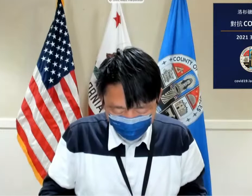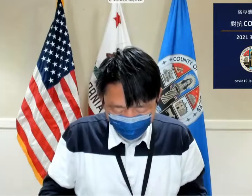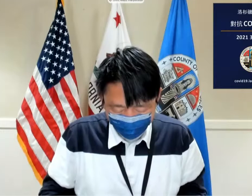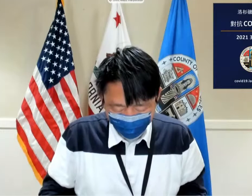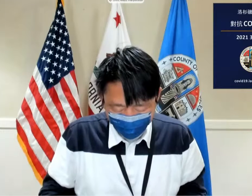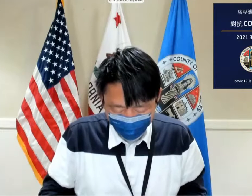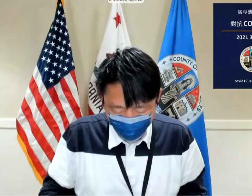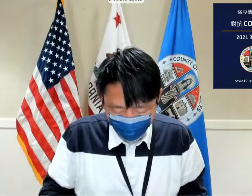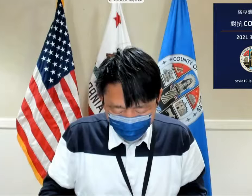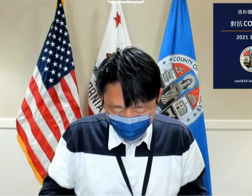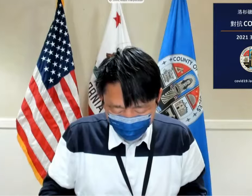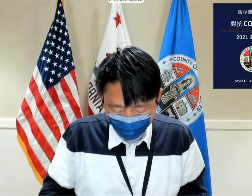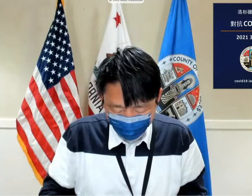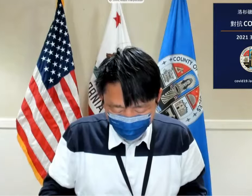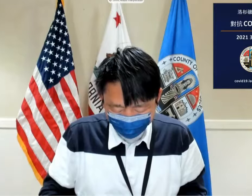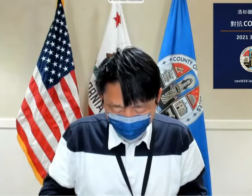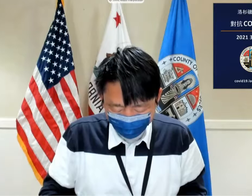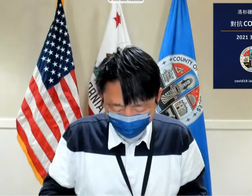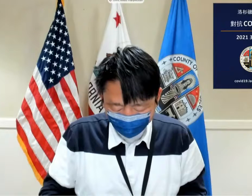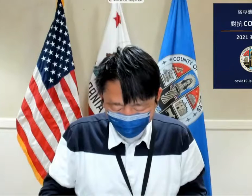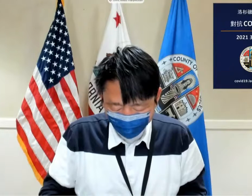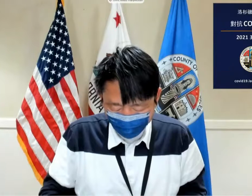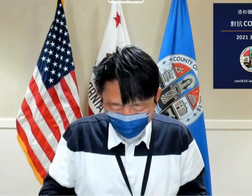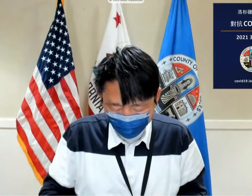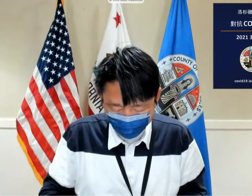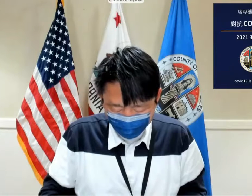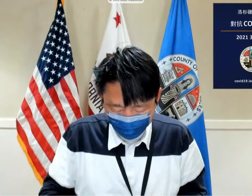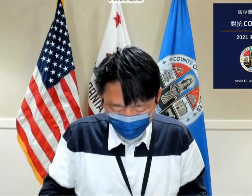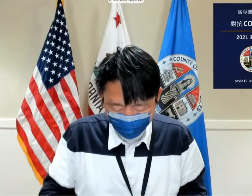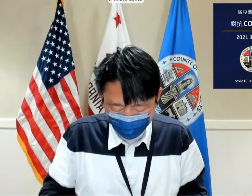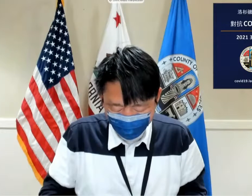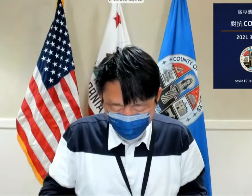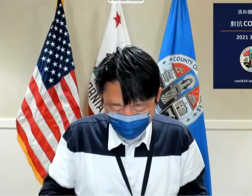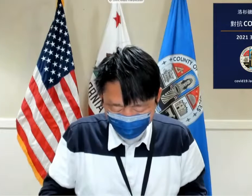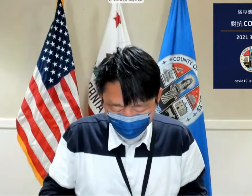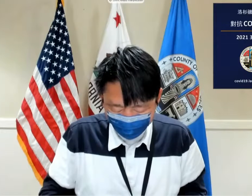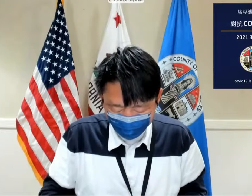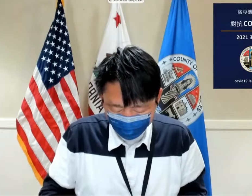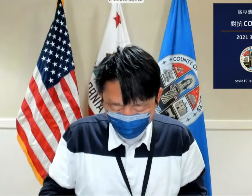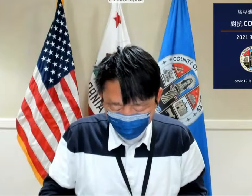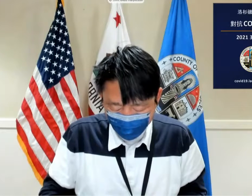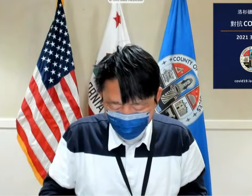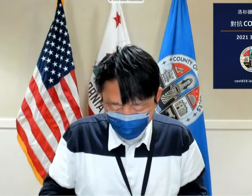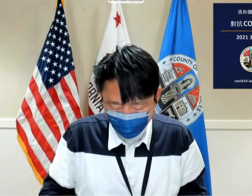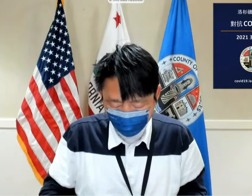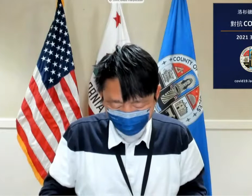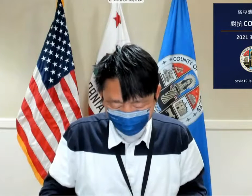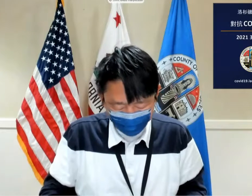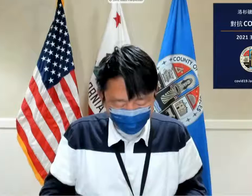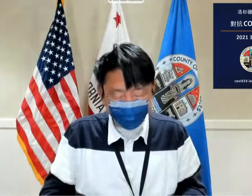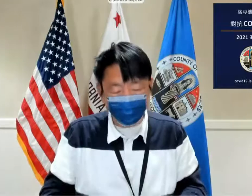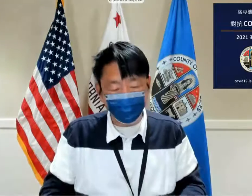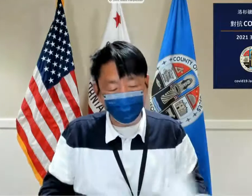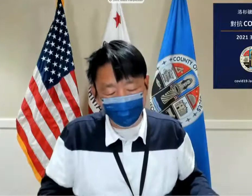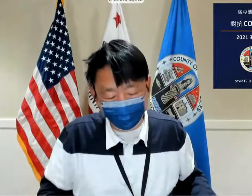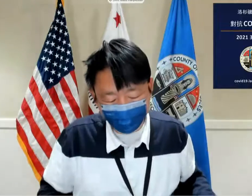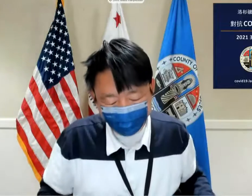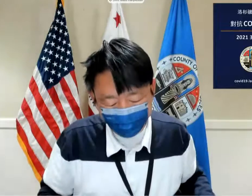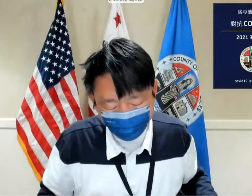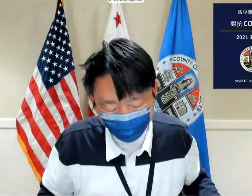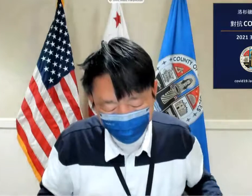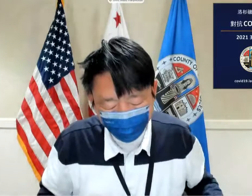课。学生在吃饭等不佩戴口罩时，尽量在活动中维持至少6尺的距